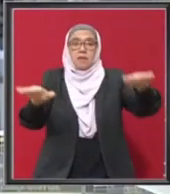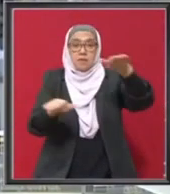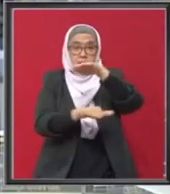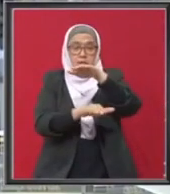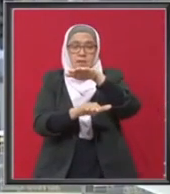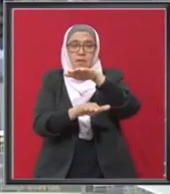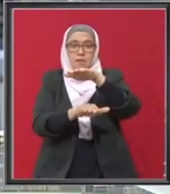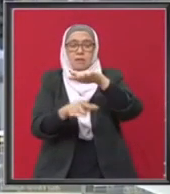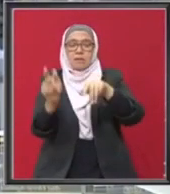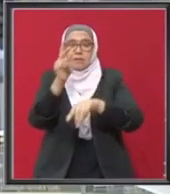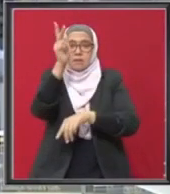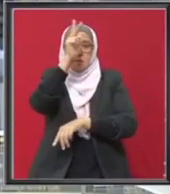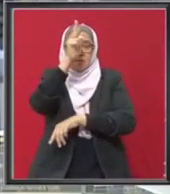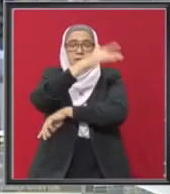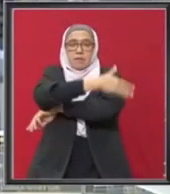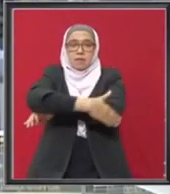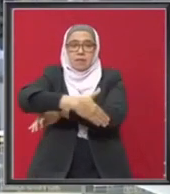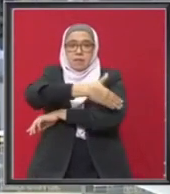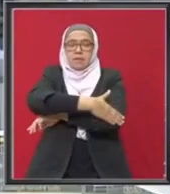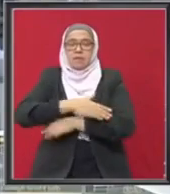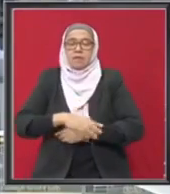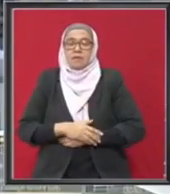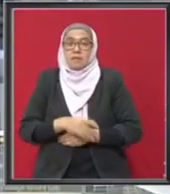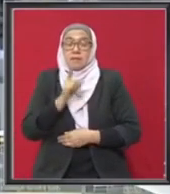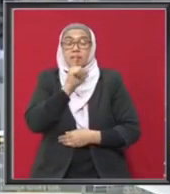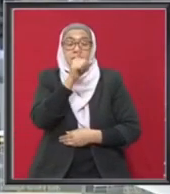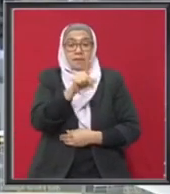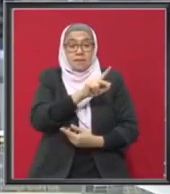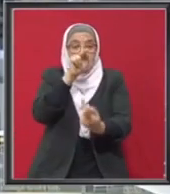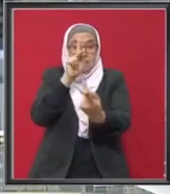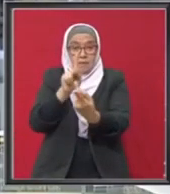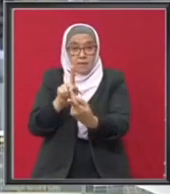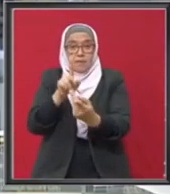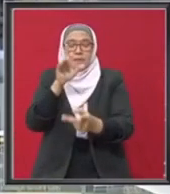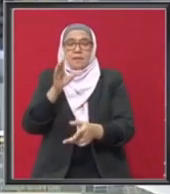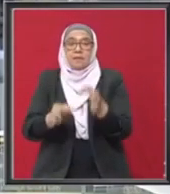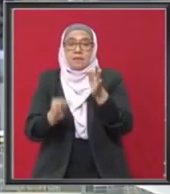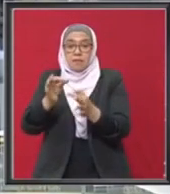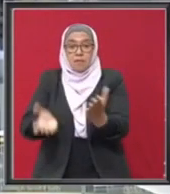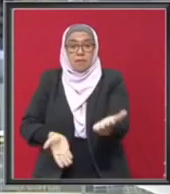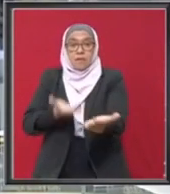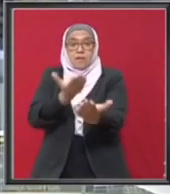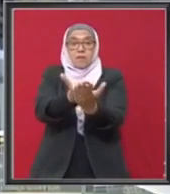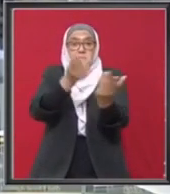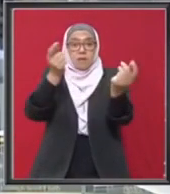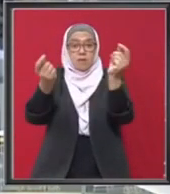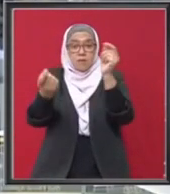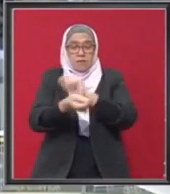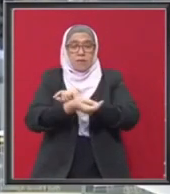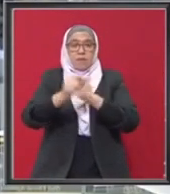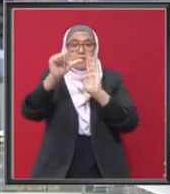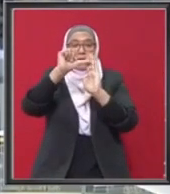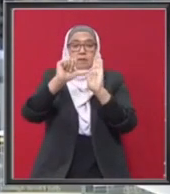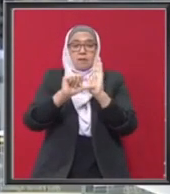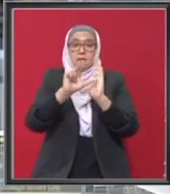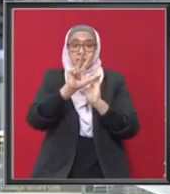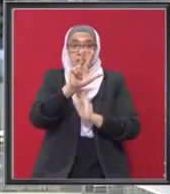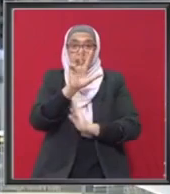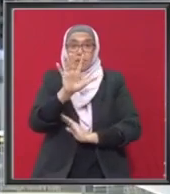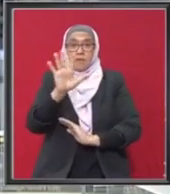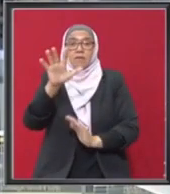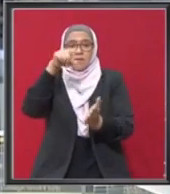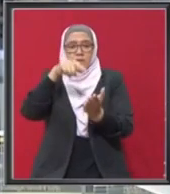pada pihak pandangan kerajaan dan teratur sekiranya cadangan untuk memindah akta 3D Mini dirundung